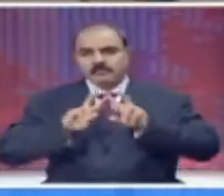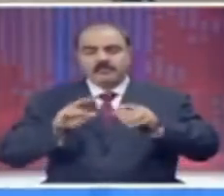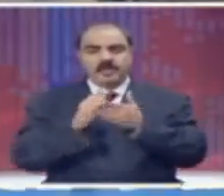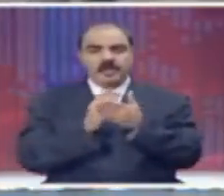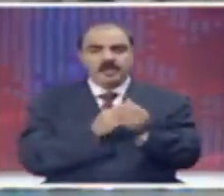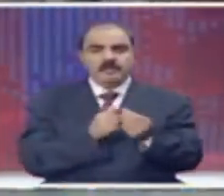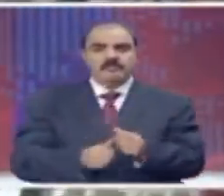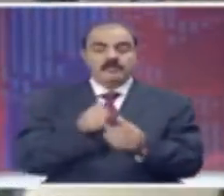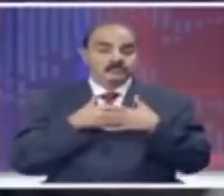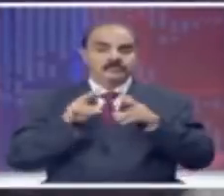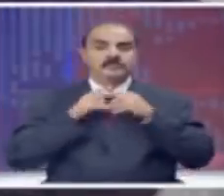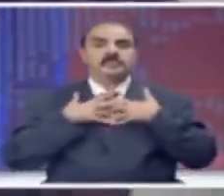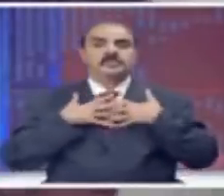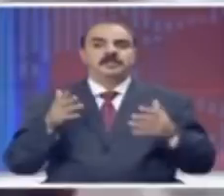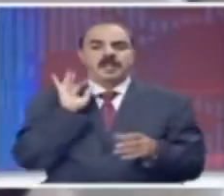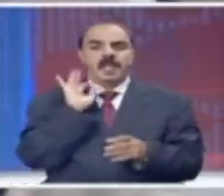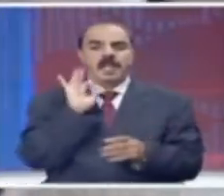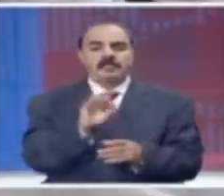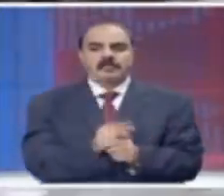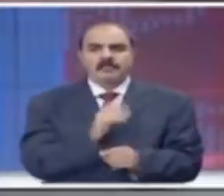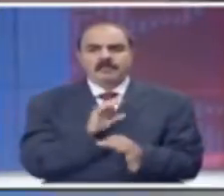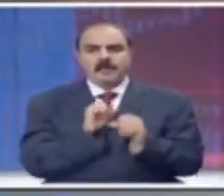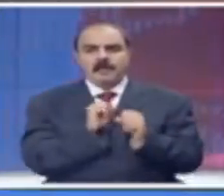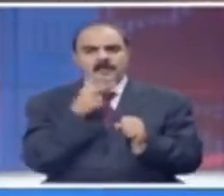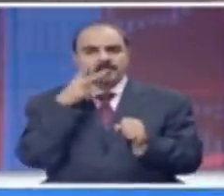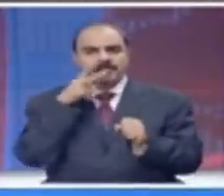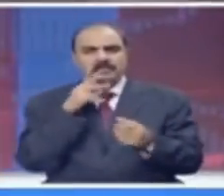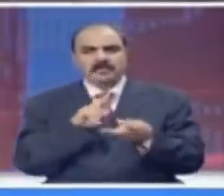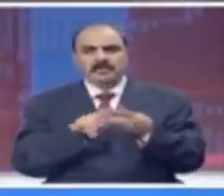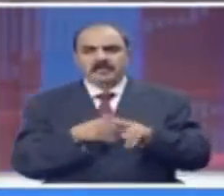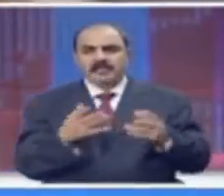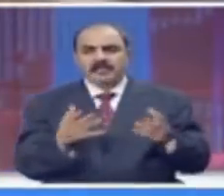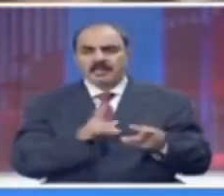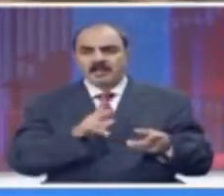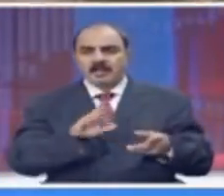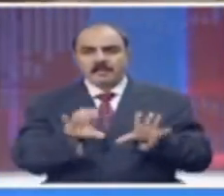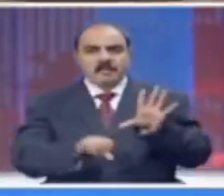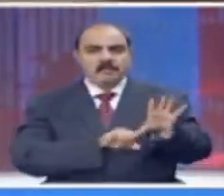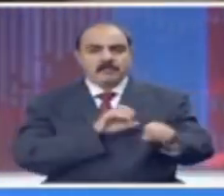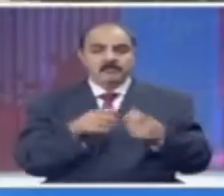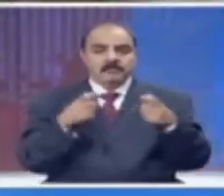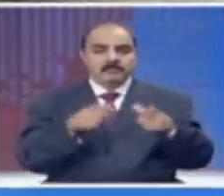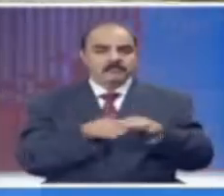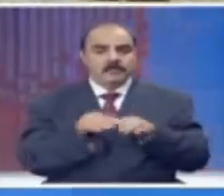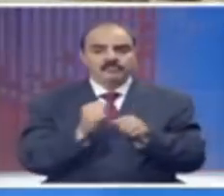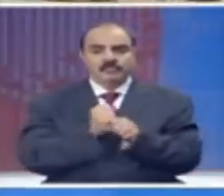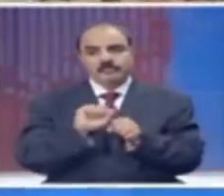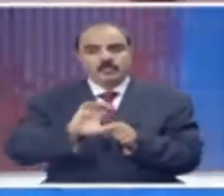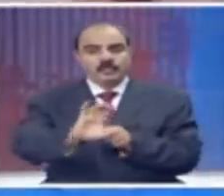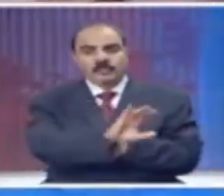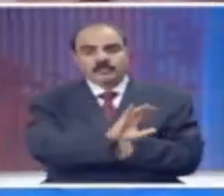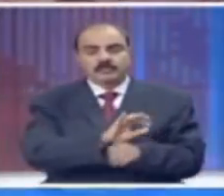حملات تفتيشية مكبرة استهدفت بها ضبط المخالفات والقضايا المتنوعة التي تقع في نطاق اختصاص